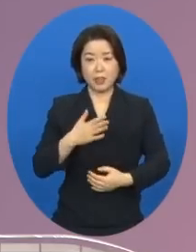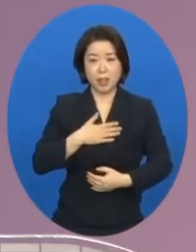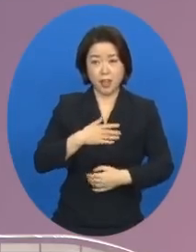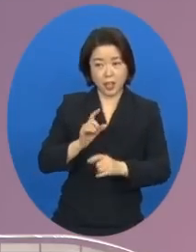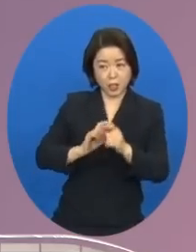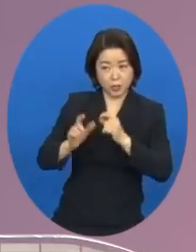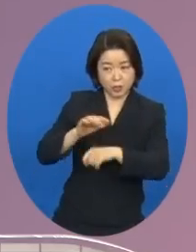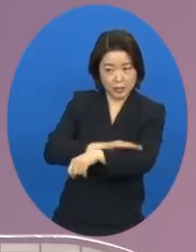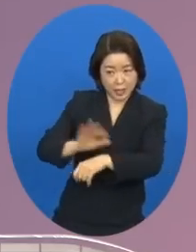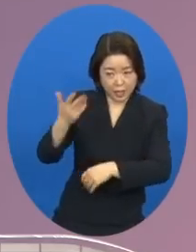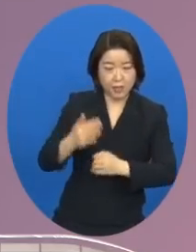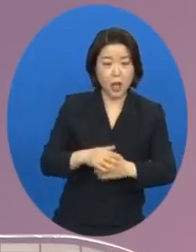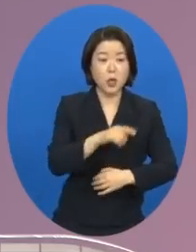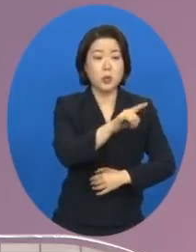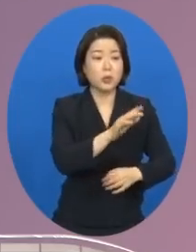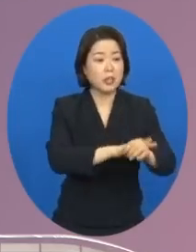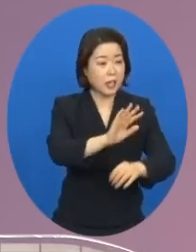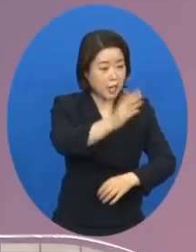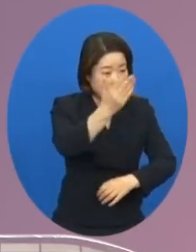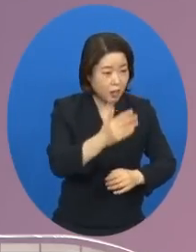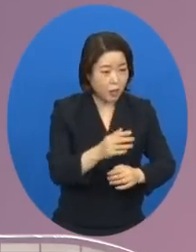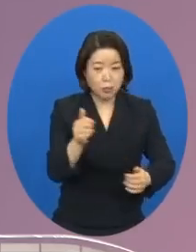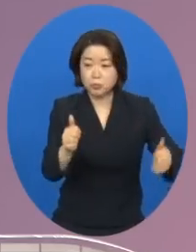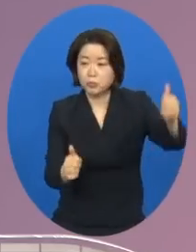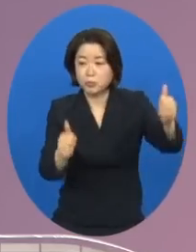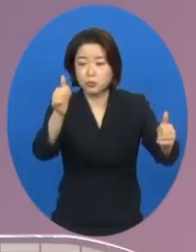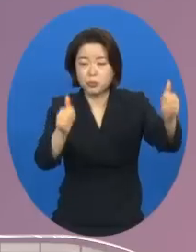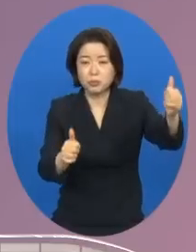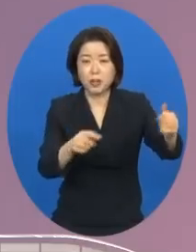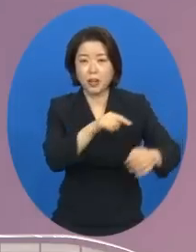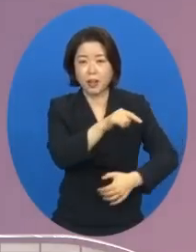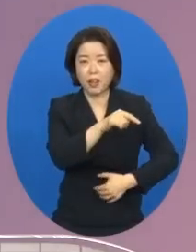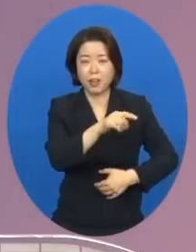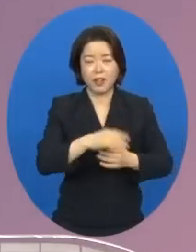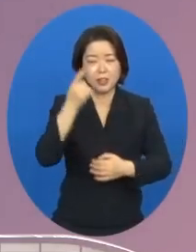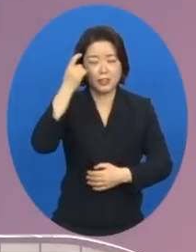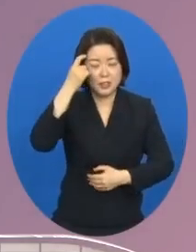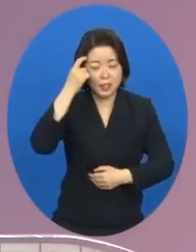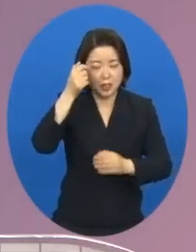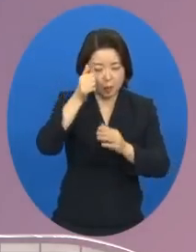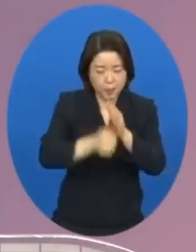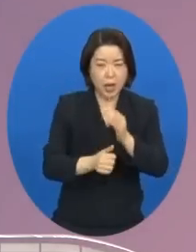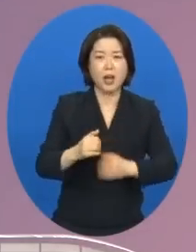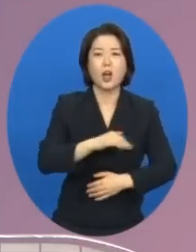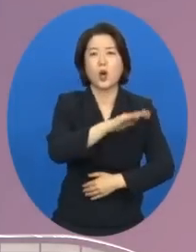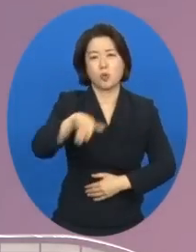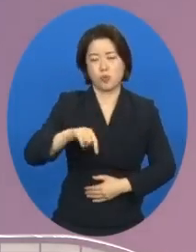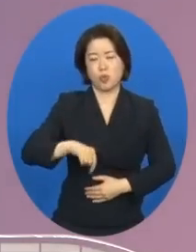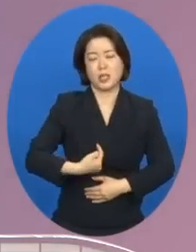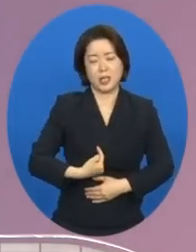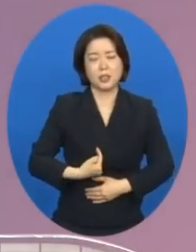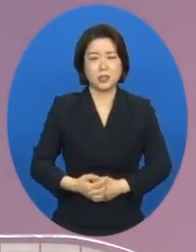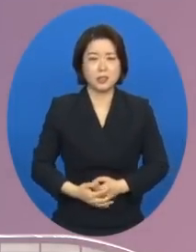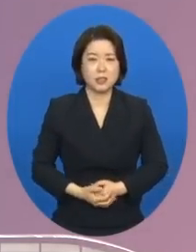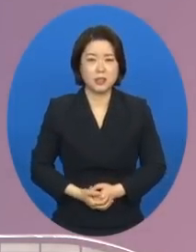잘 되느냐 남이 더 잘 되느냐 그 생각 속에 빠져있는 게 우리